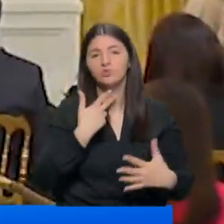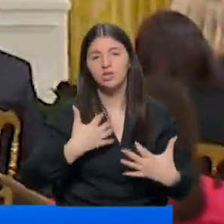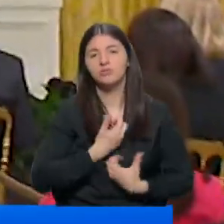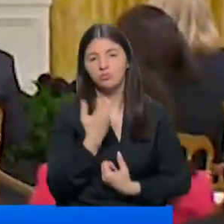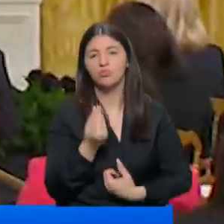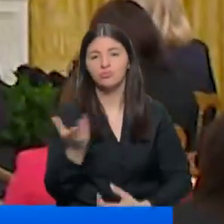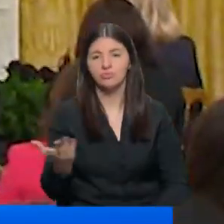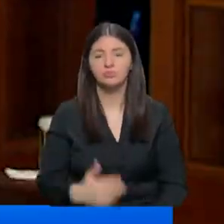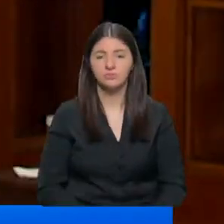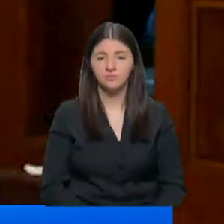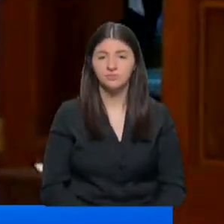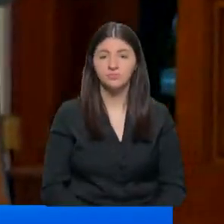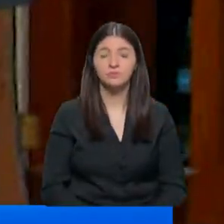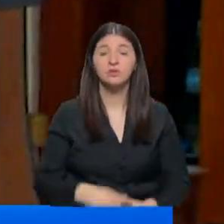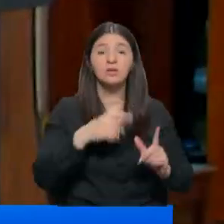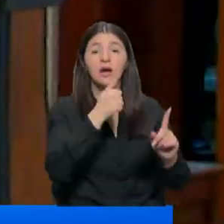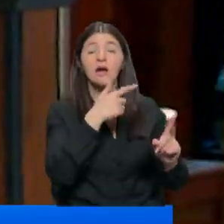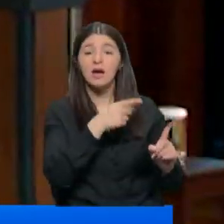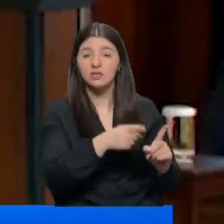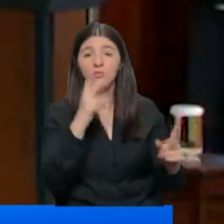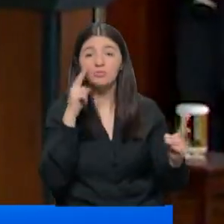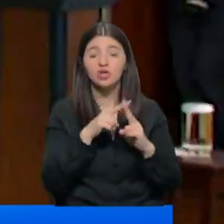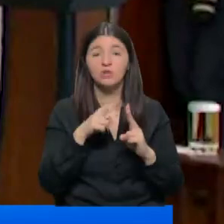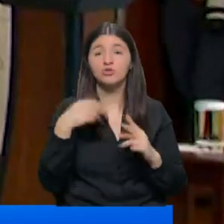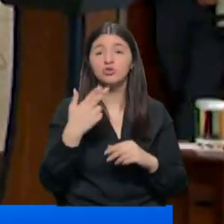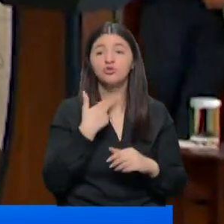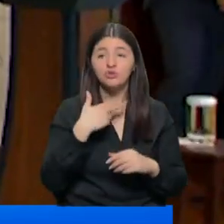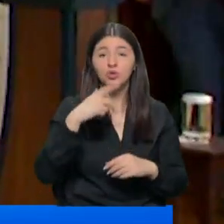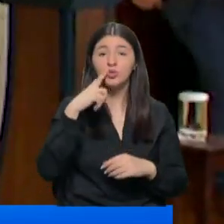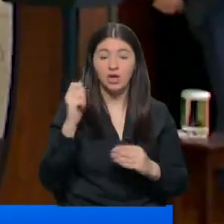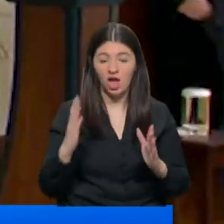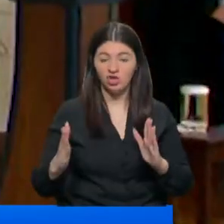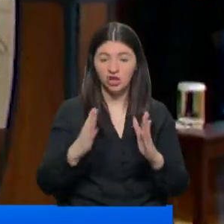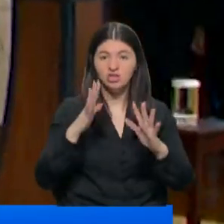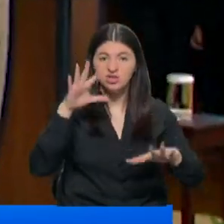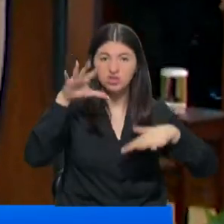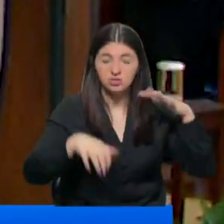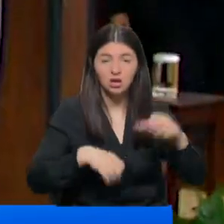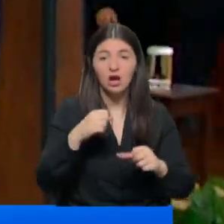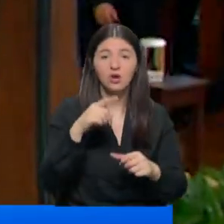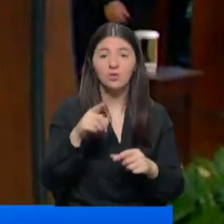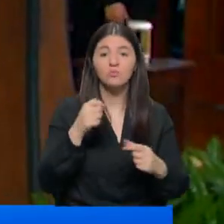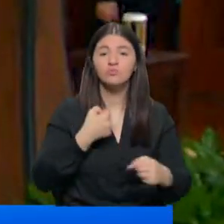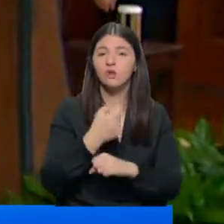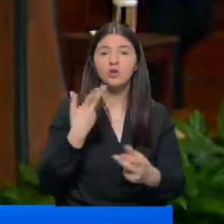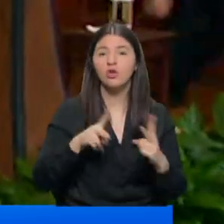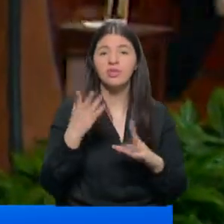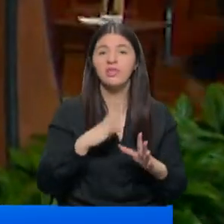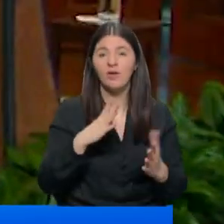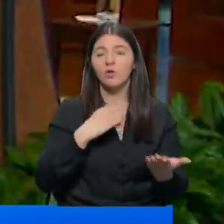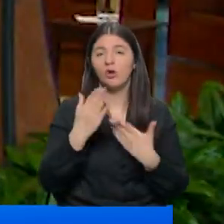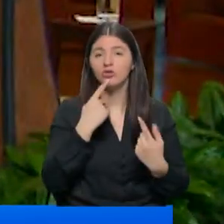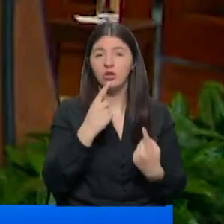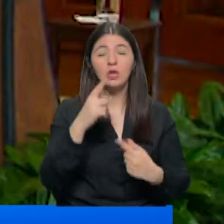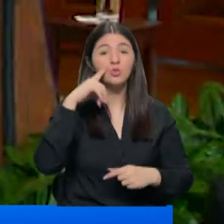oldu şans söylüyorlar görüşme sonrası Rusya'nın Ukrayna'ya karşı saldırganlığı ile mücadele yöntemlerini konuştuklarını